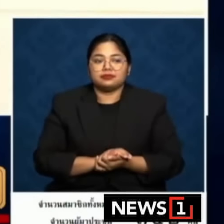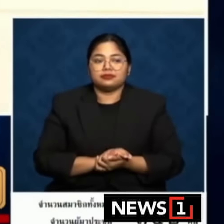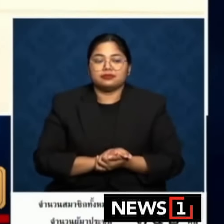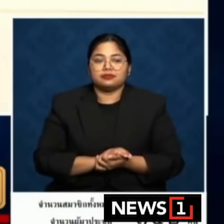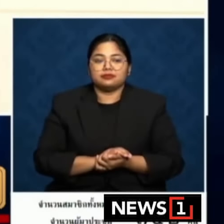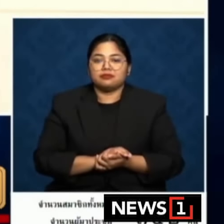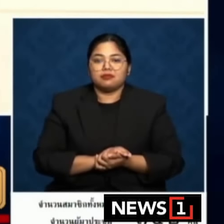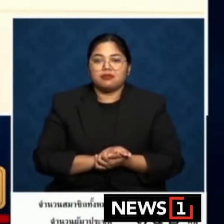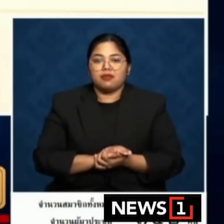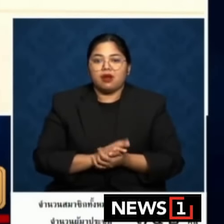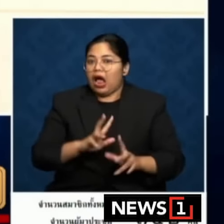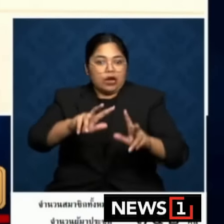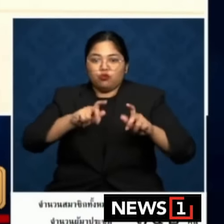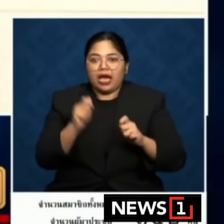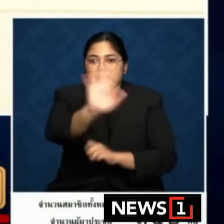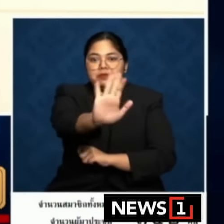ผมไม่อนุญาตท่านคุณมณิษฐ์นะครับ